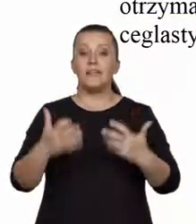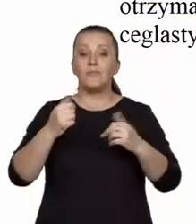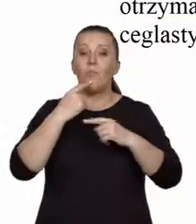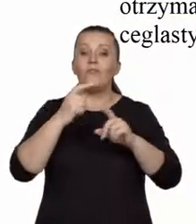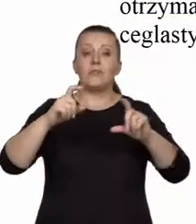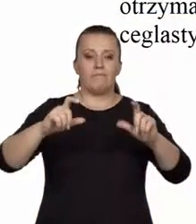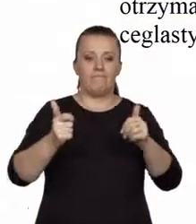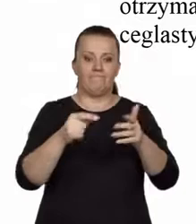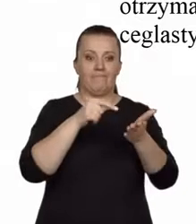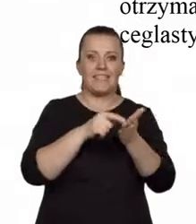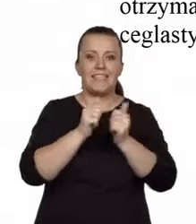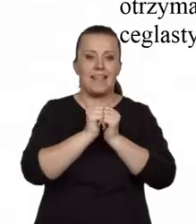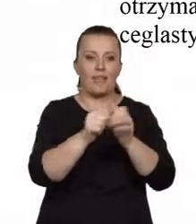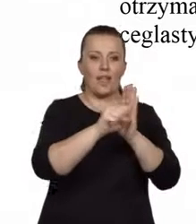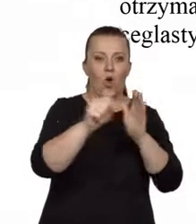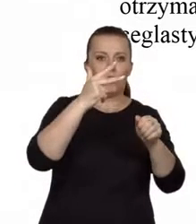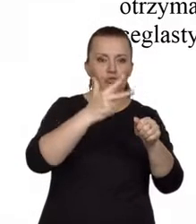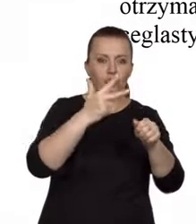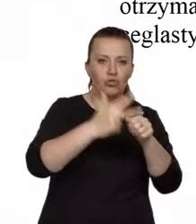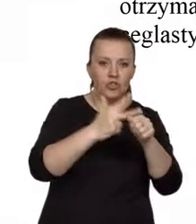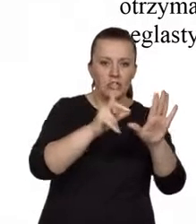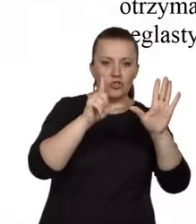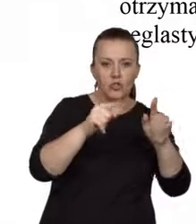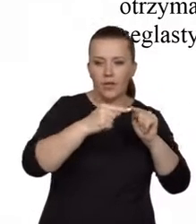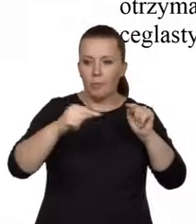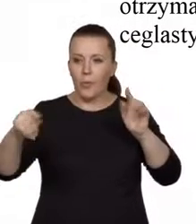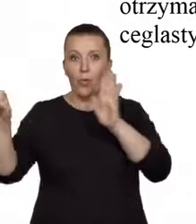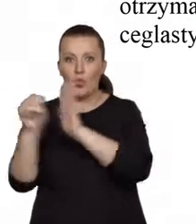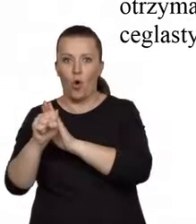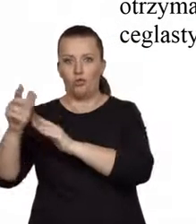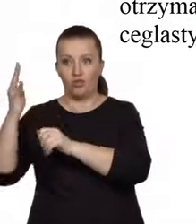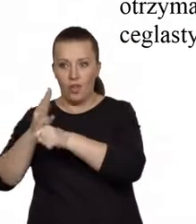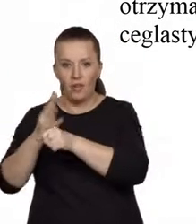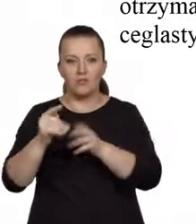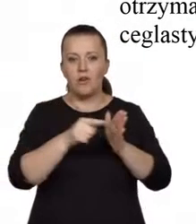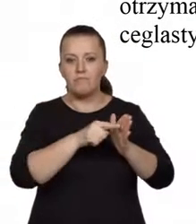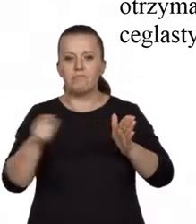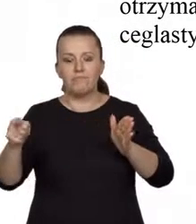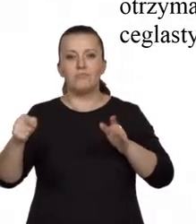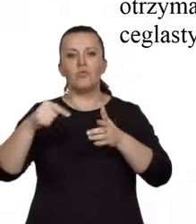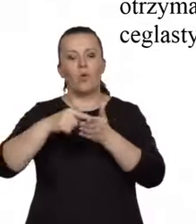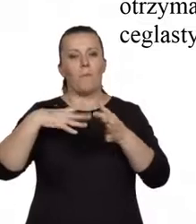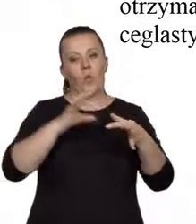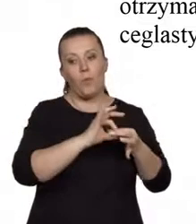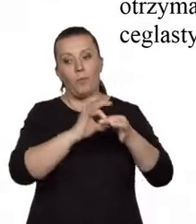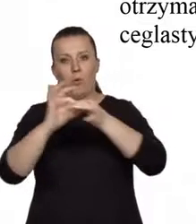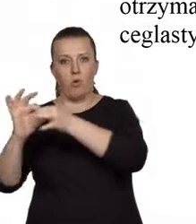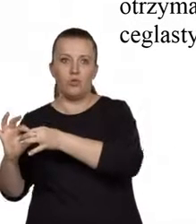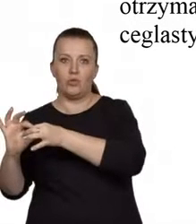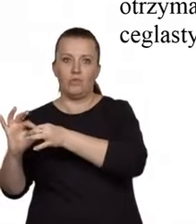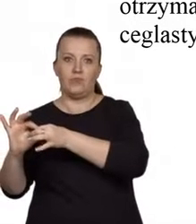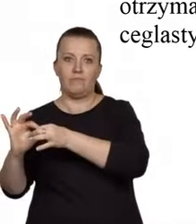momencie wspomnieć, że zadania od 37 do 40 stanowiły w arkuszu maturalnym wiązkę,